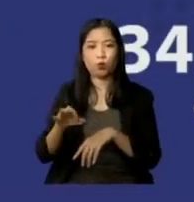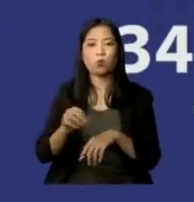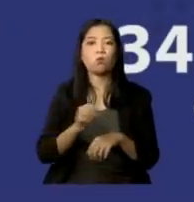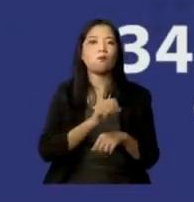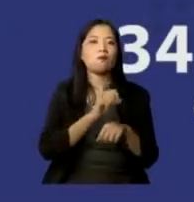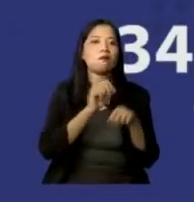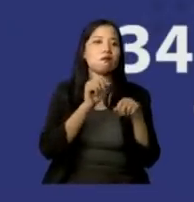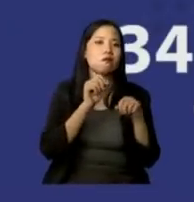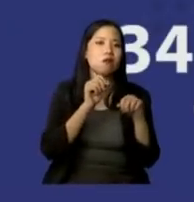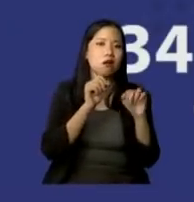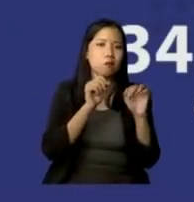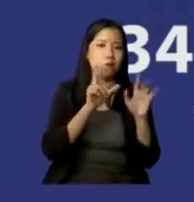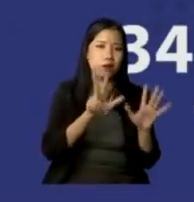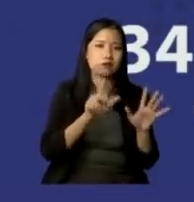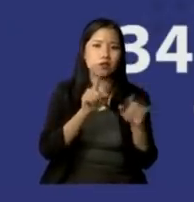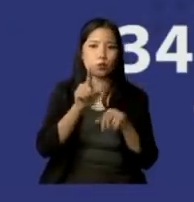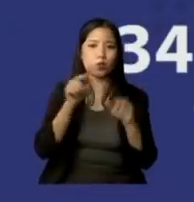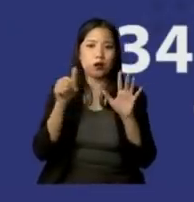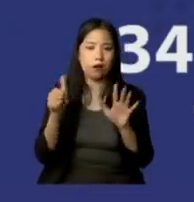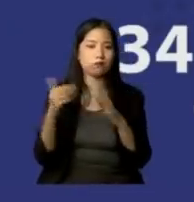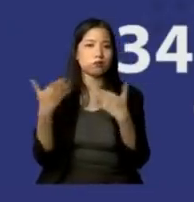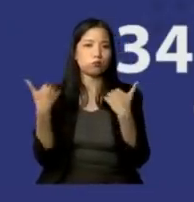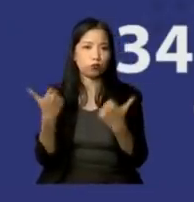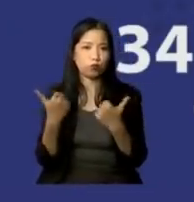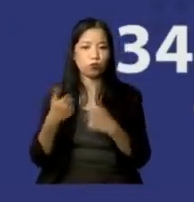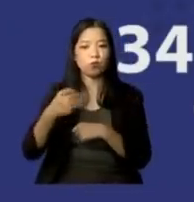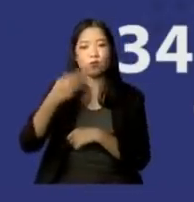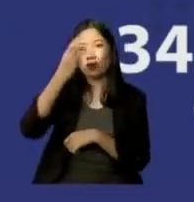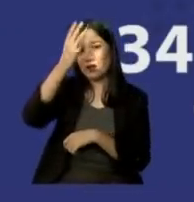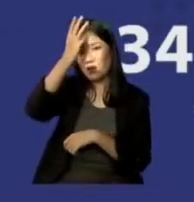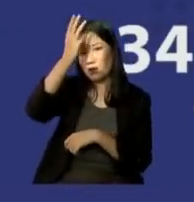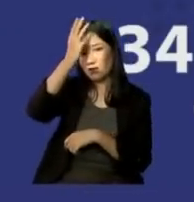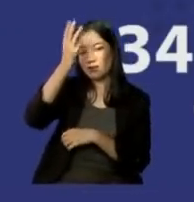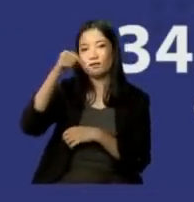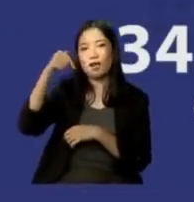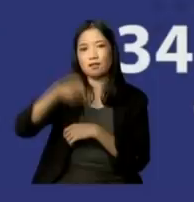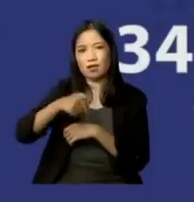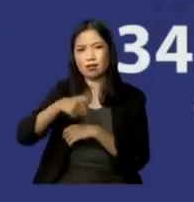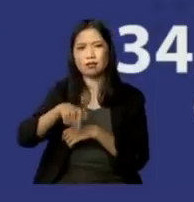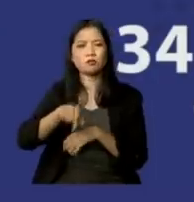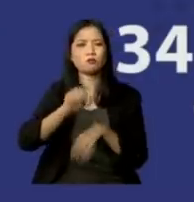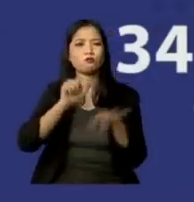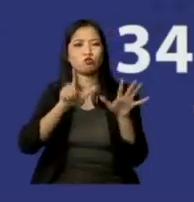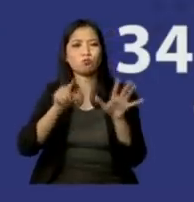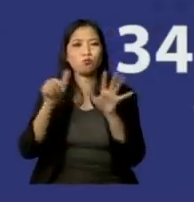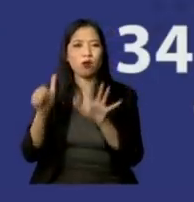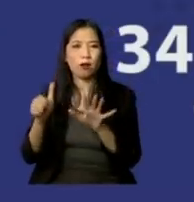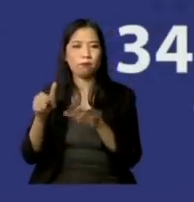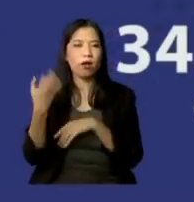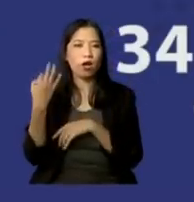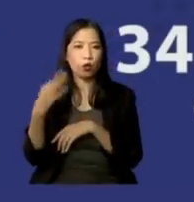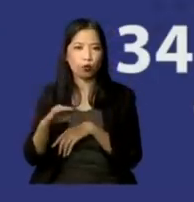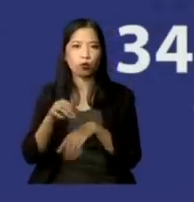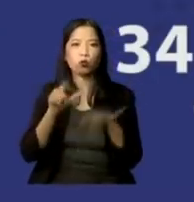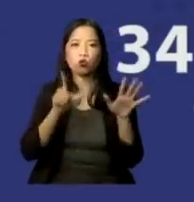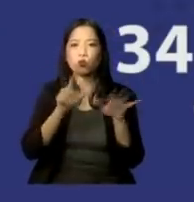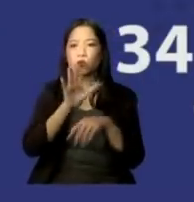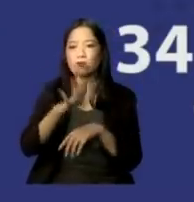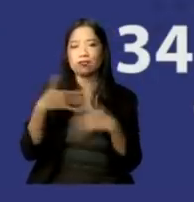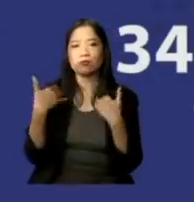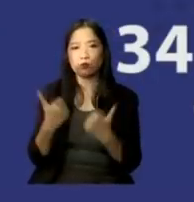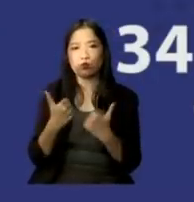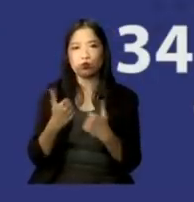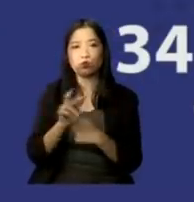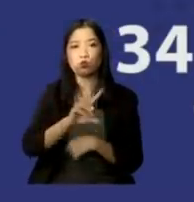sembuh di Kalimantan Selatan 79 kasus baru dan 75 sembuh Hai Jawa